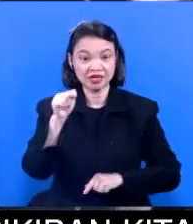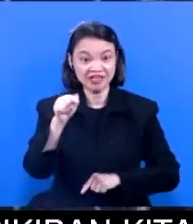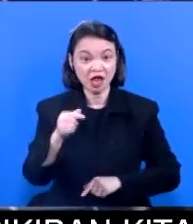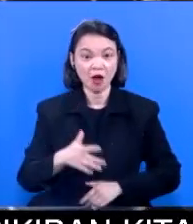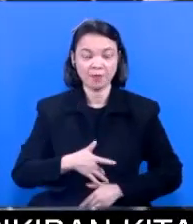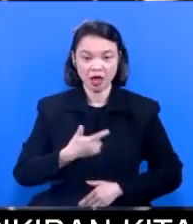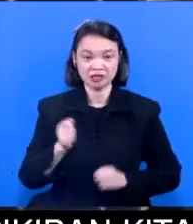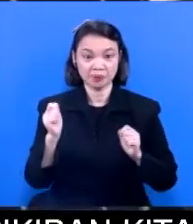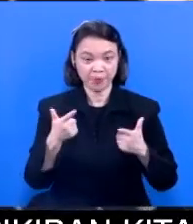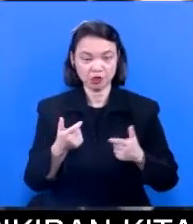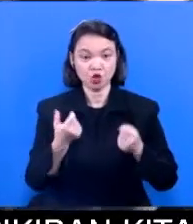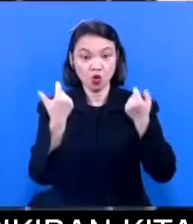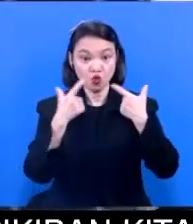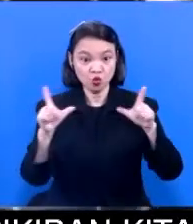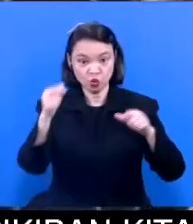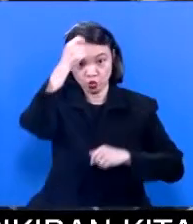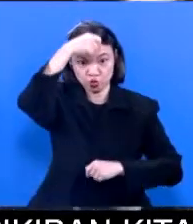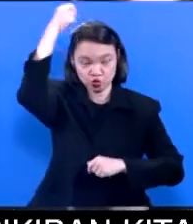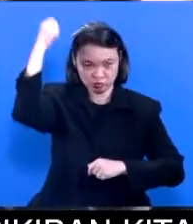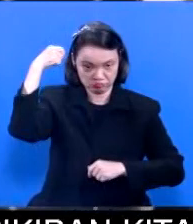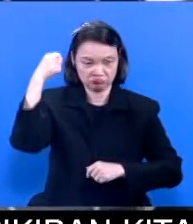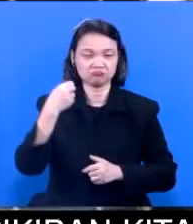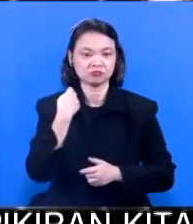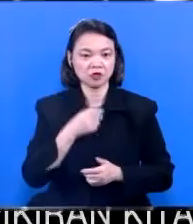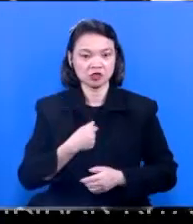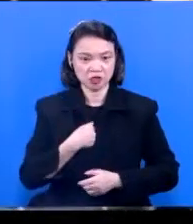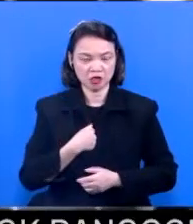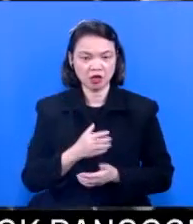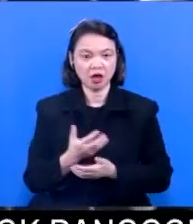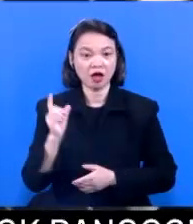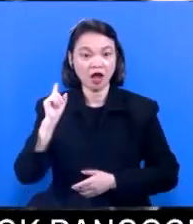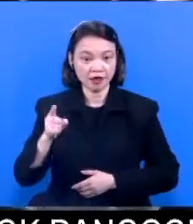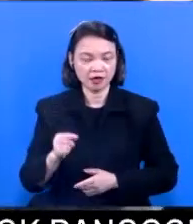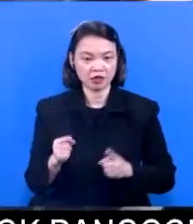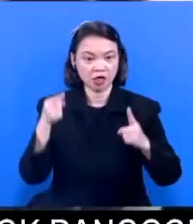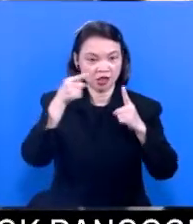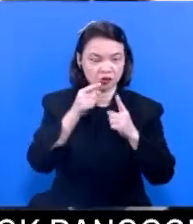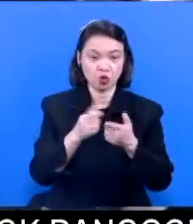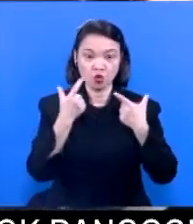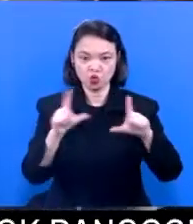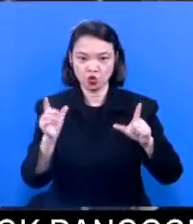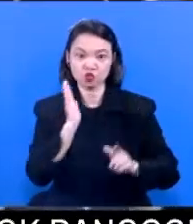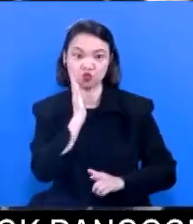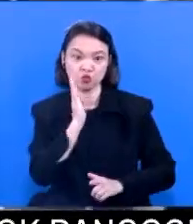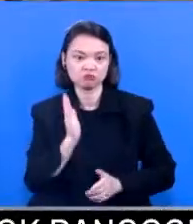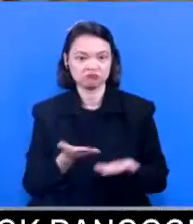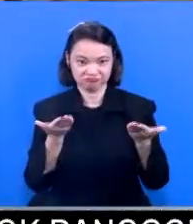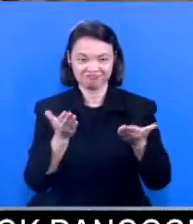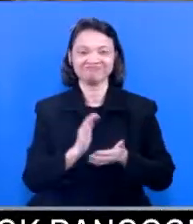saya lebih cepat lulusnya, saya harus mampu, saya punya target, saya sukses di usia muda, ngeten keinginannya dia